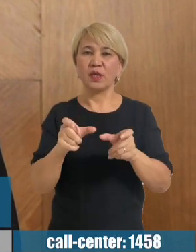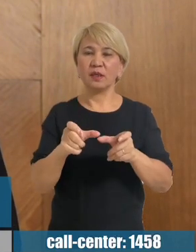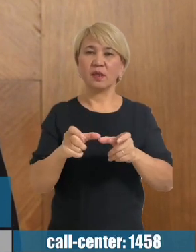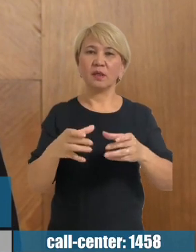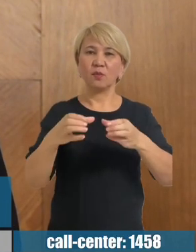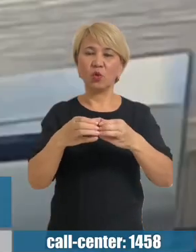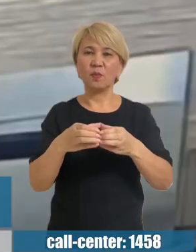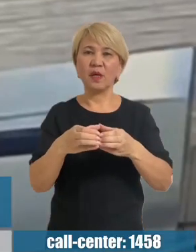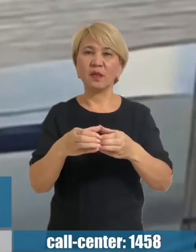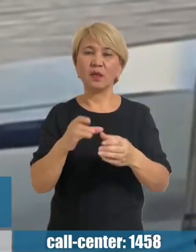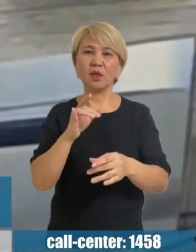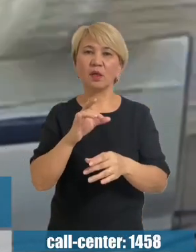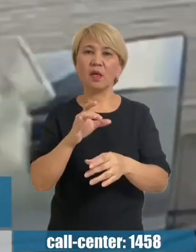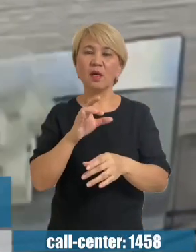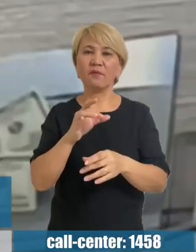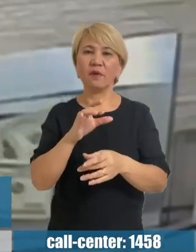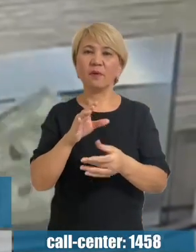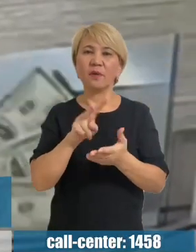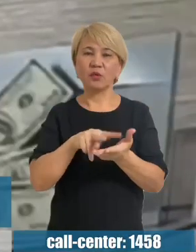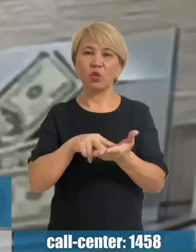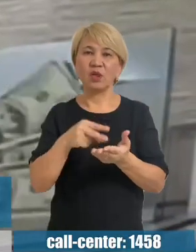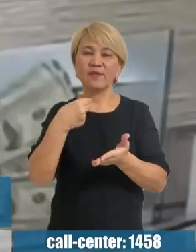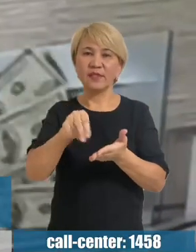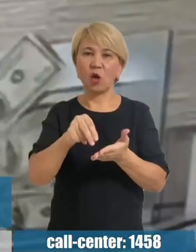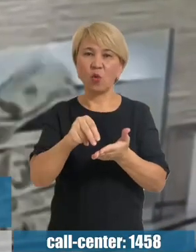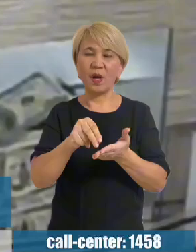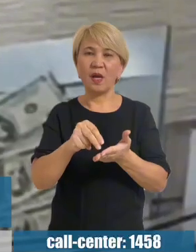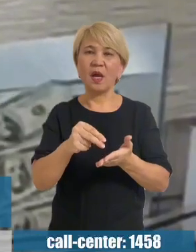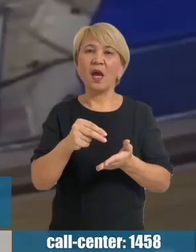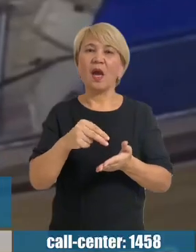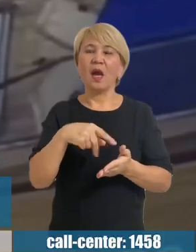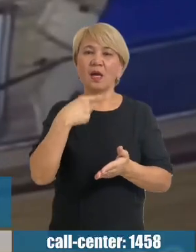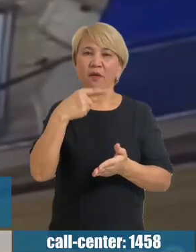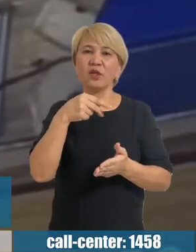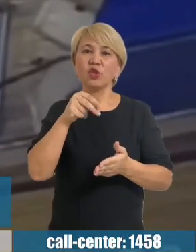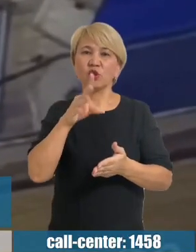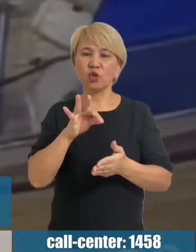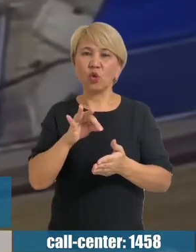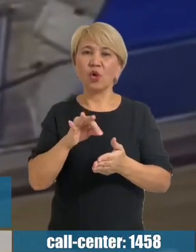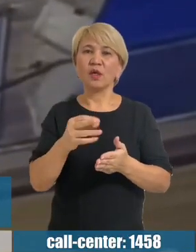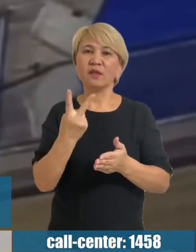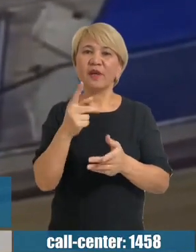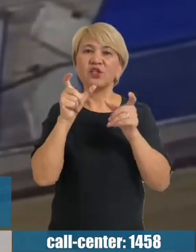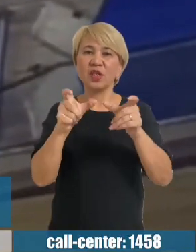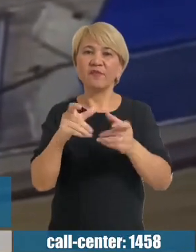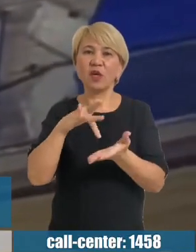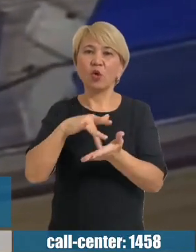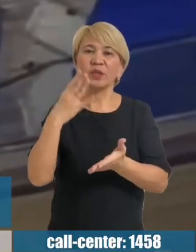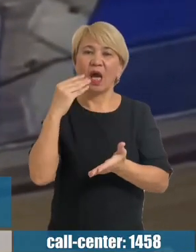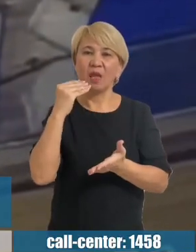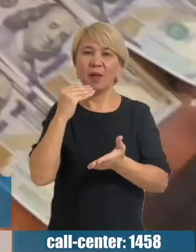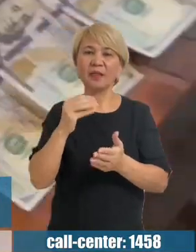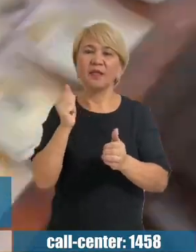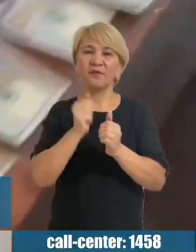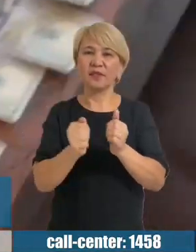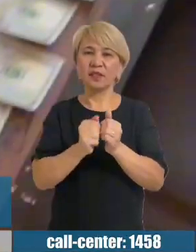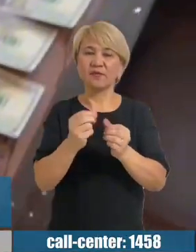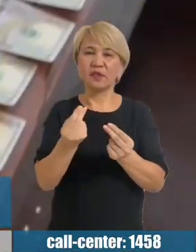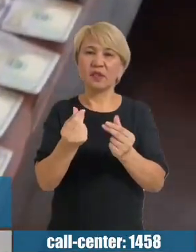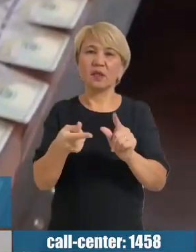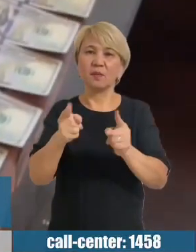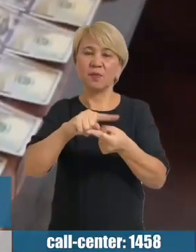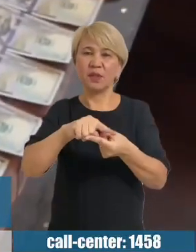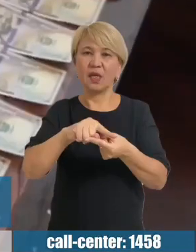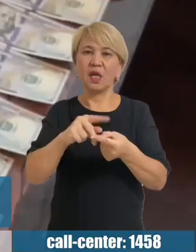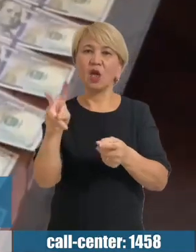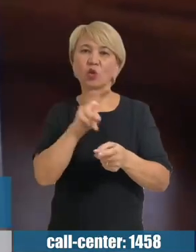попытке сбыта фальшивых купюр в ходе контрольного закупа. Отметим, что двое жителей Алматы неоднократно сбывали поддельную иностранную купюру на общую